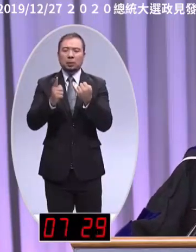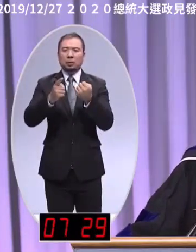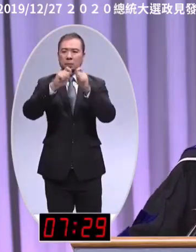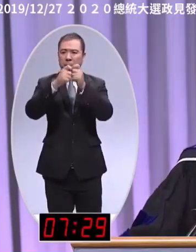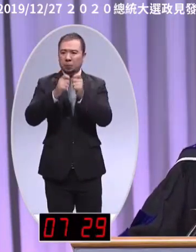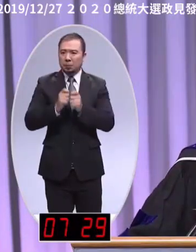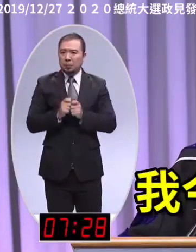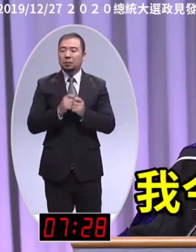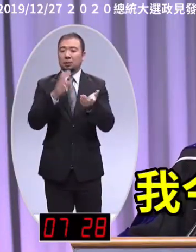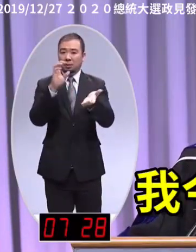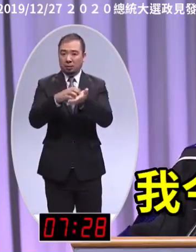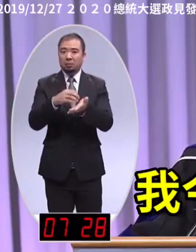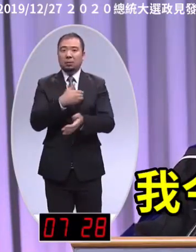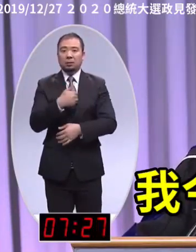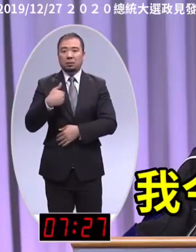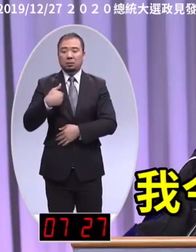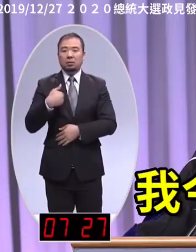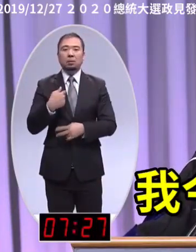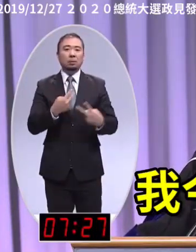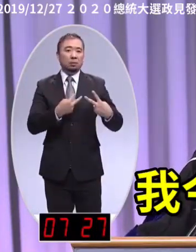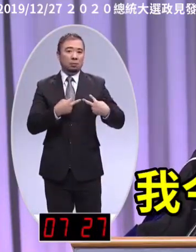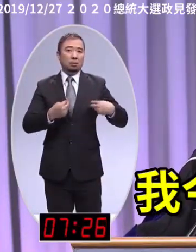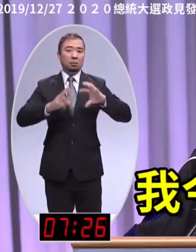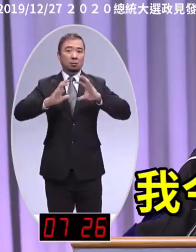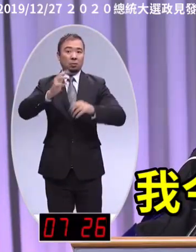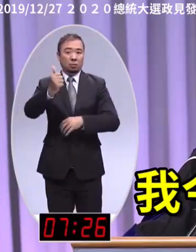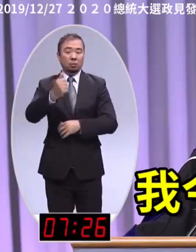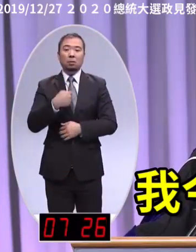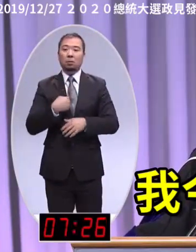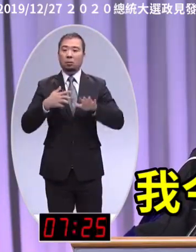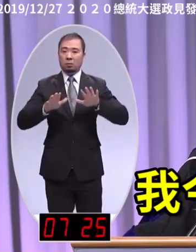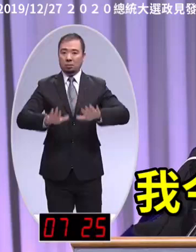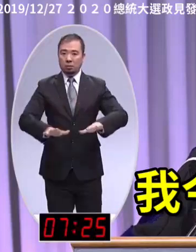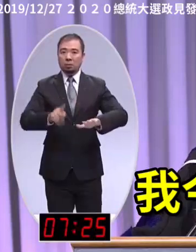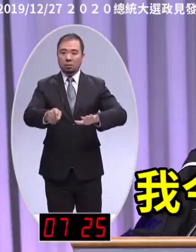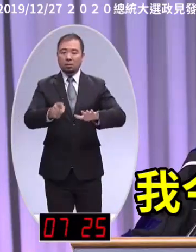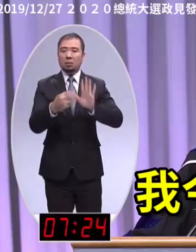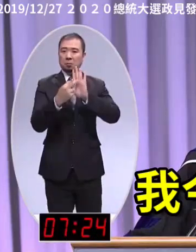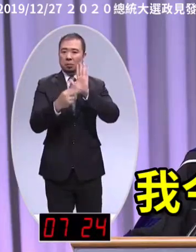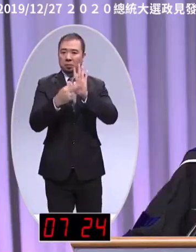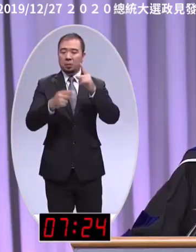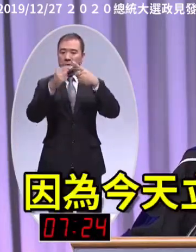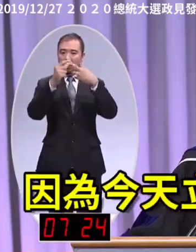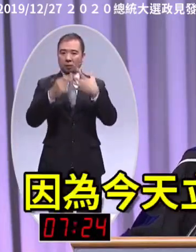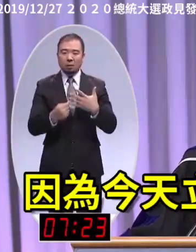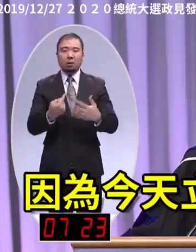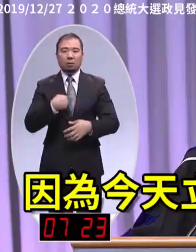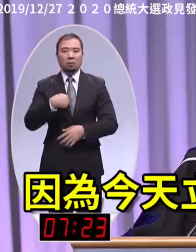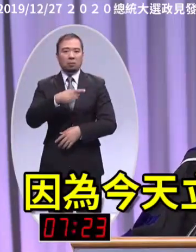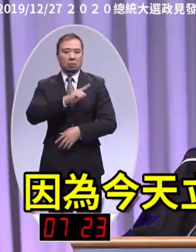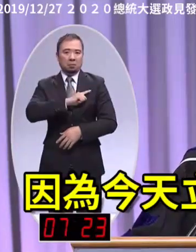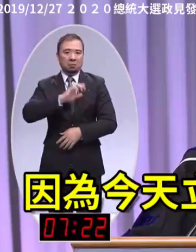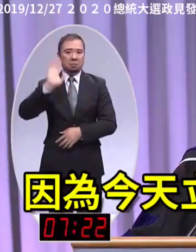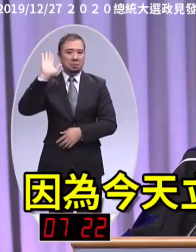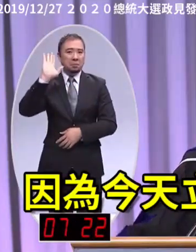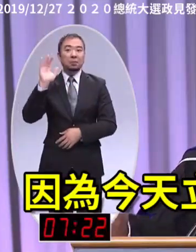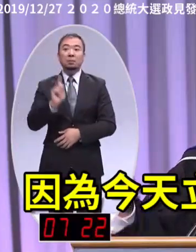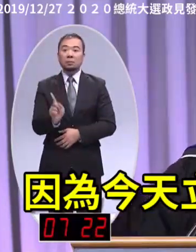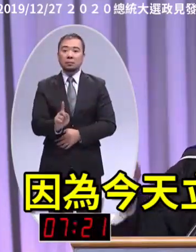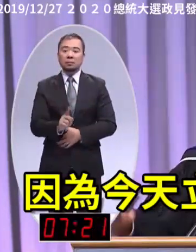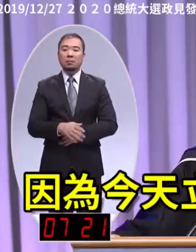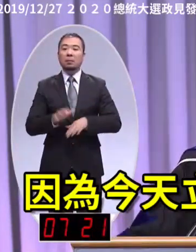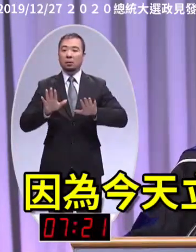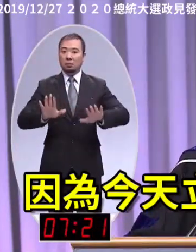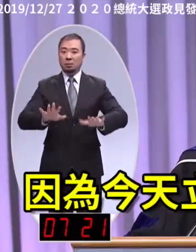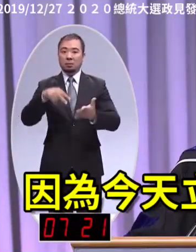蔡总统，我今天向您正式自首，因为今天